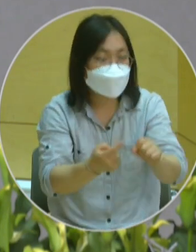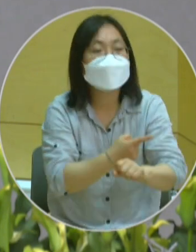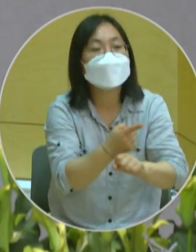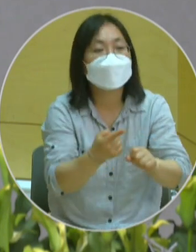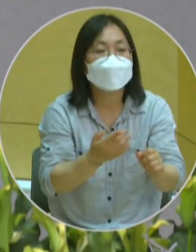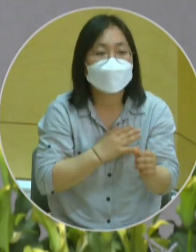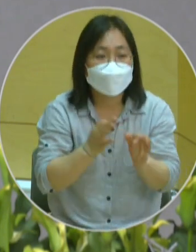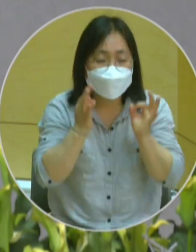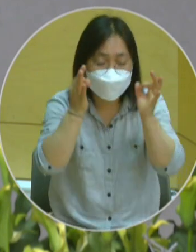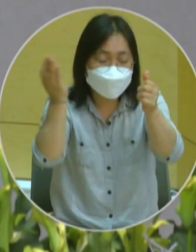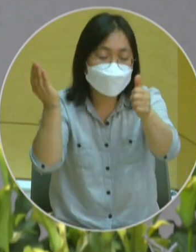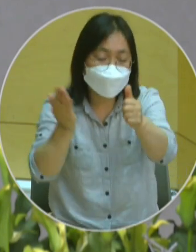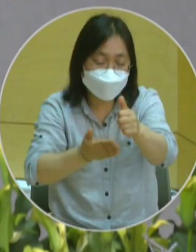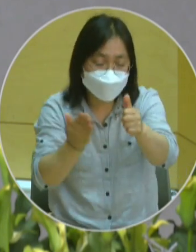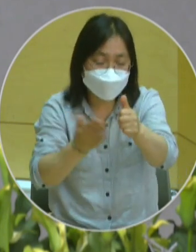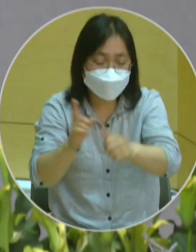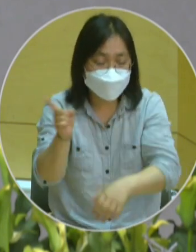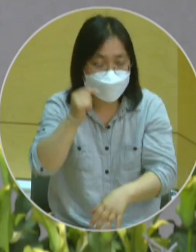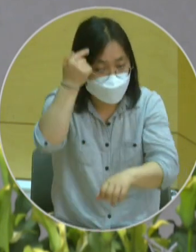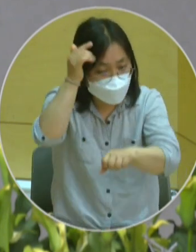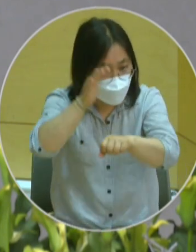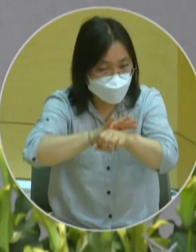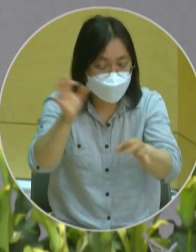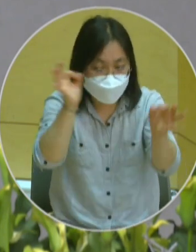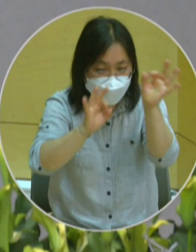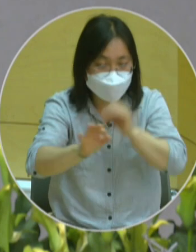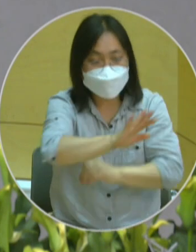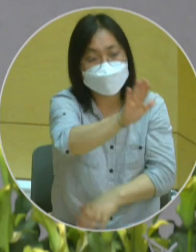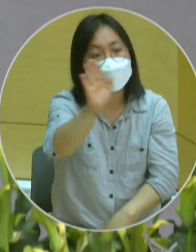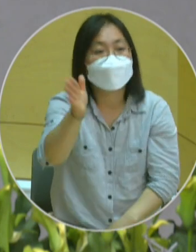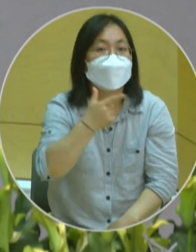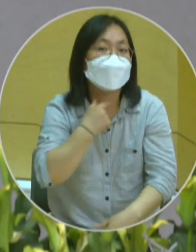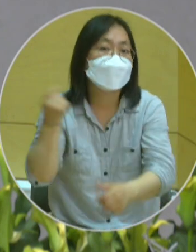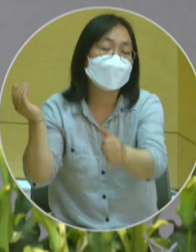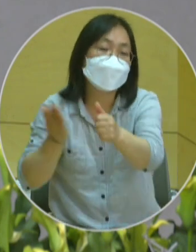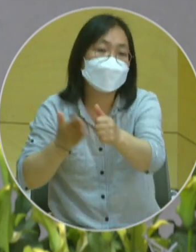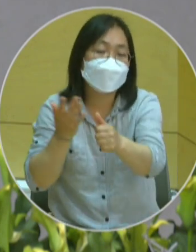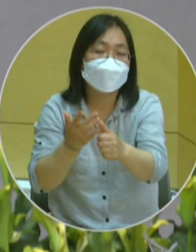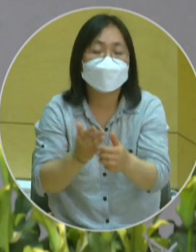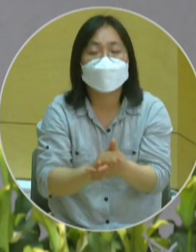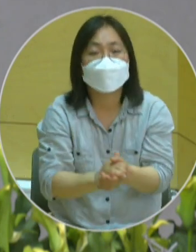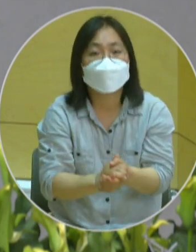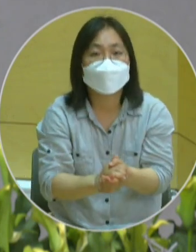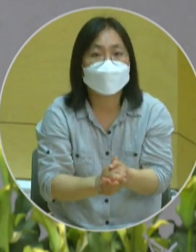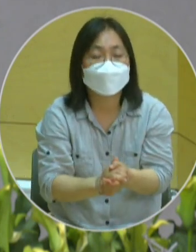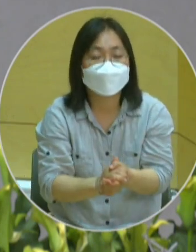내가 구할 바가 무엇인가를 지혜롭게 찾는 여러분 되시길 바랍니다. 더 나아가서